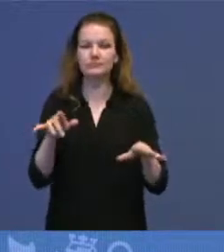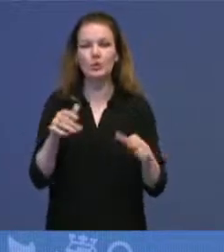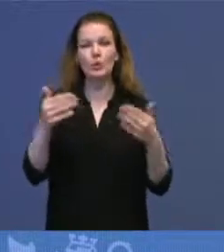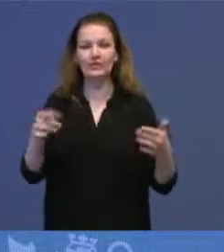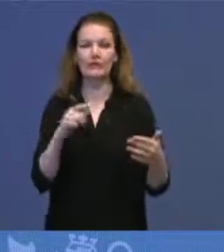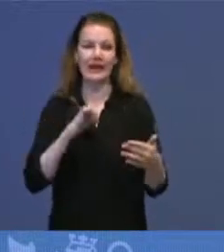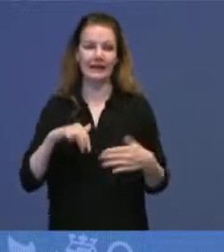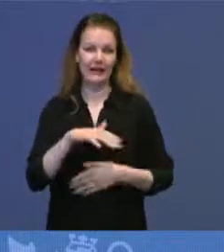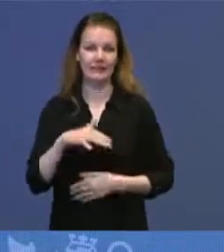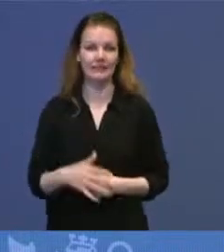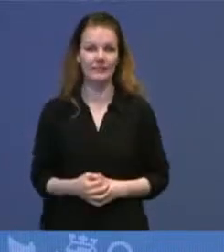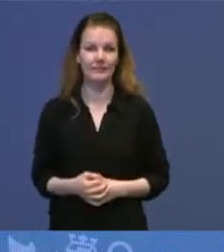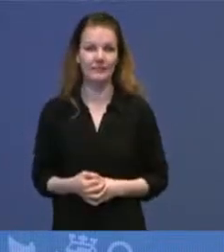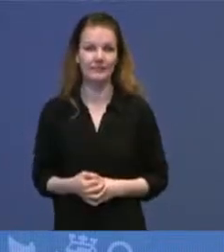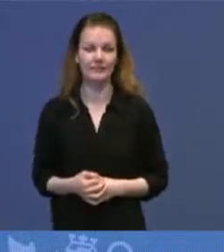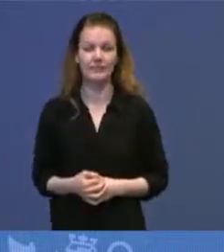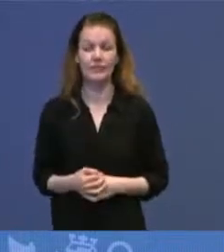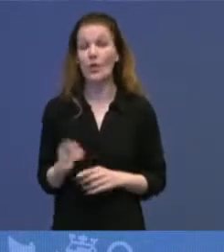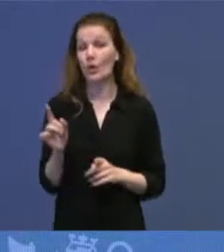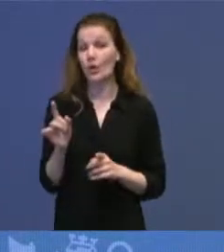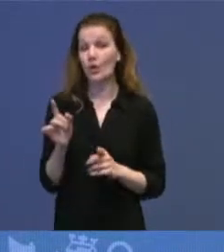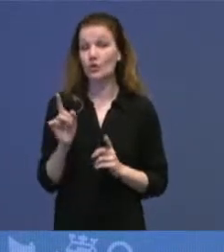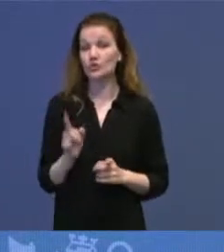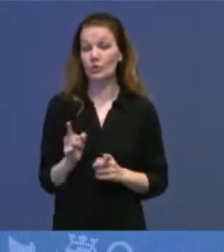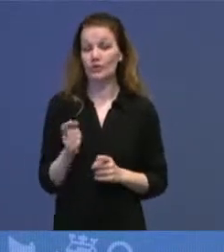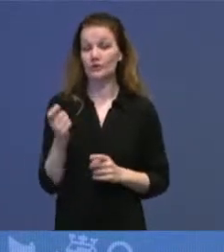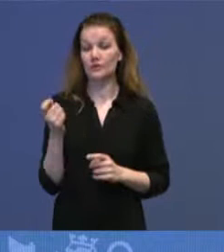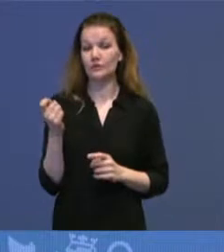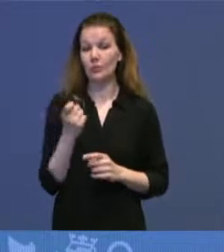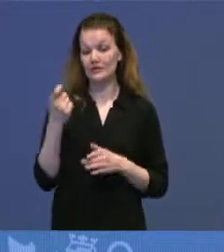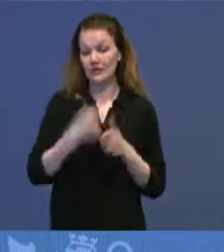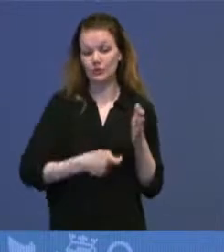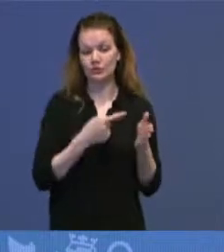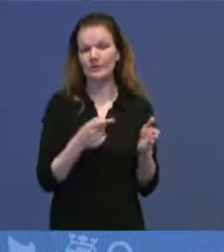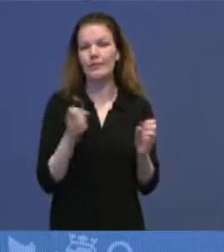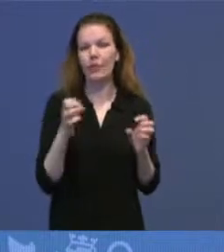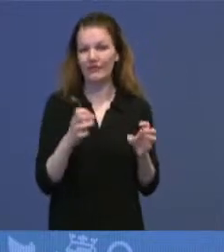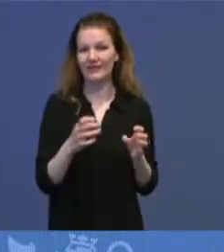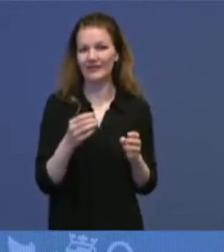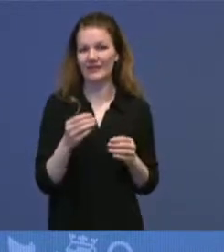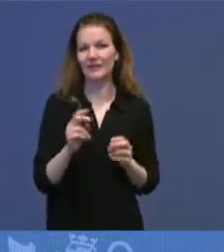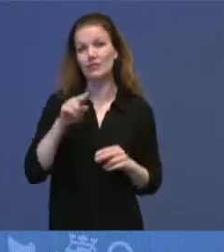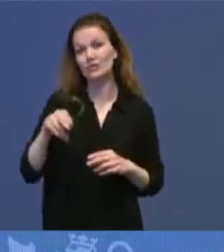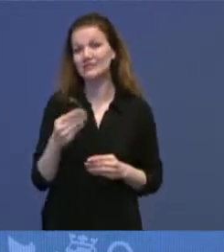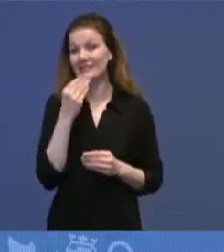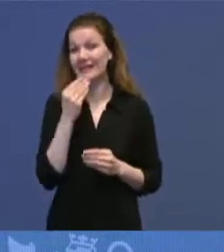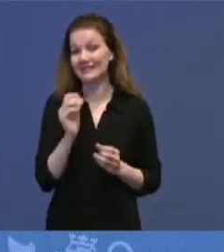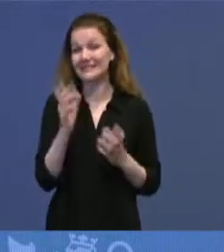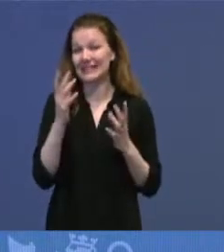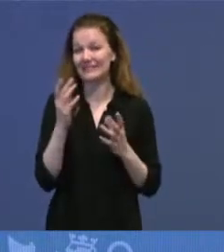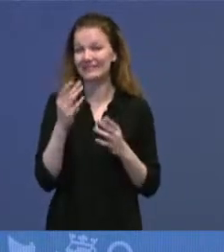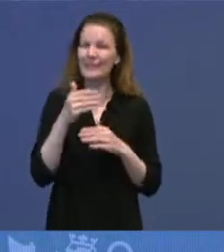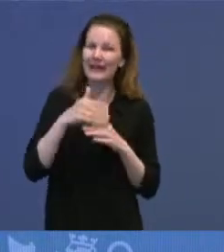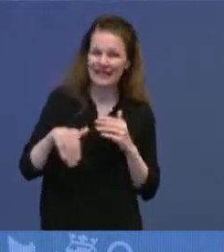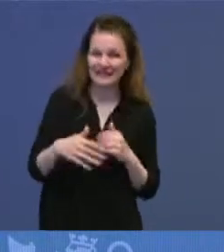Så er det jo også slik at deler av sanksjonene vil ha betydning for norsk næringsliv i begrenset grad, tror vi, men